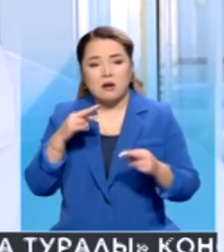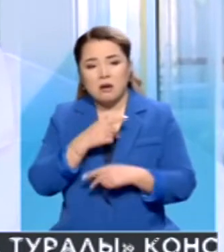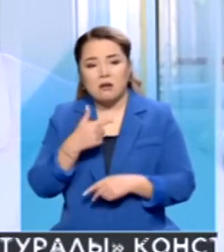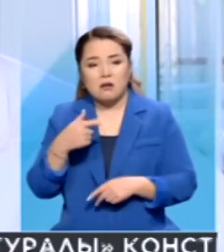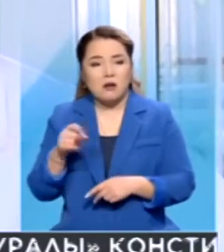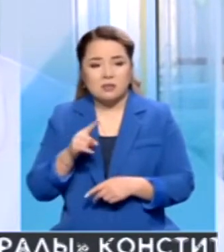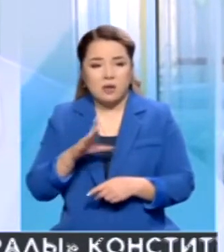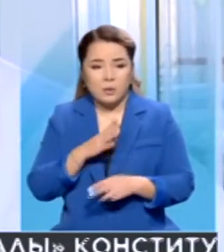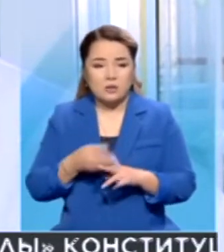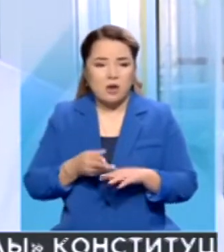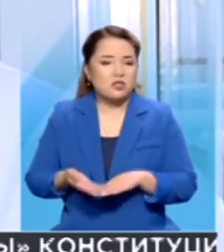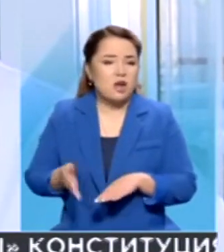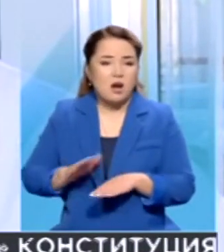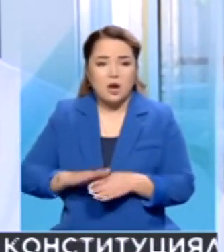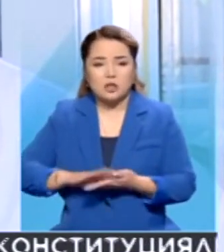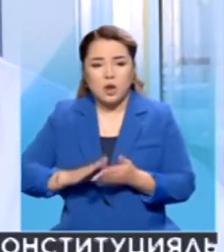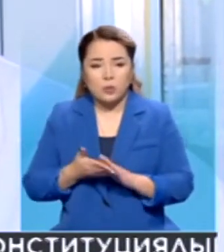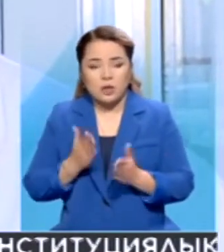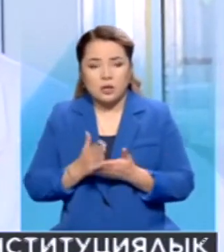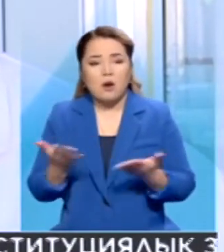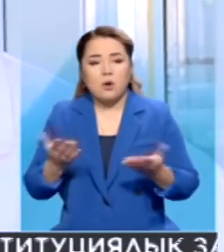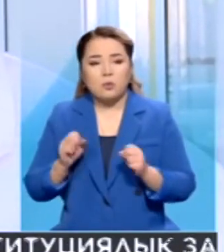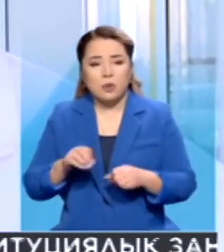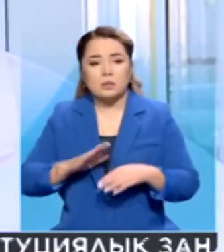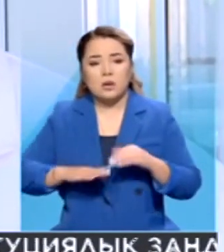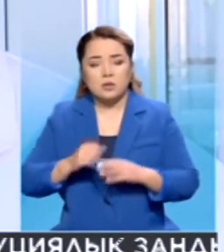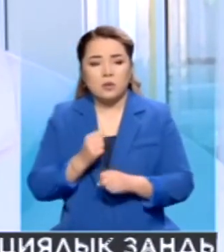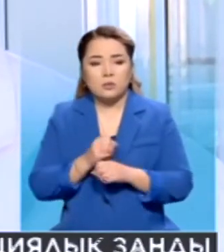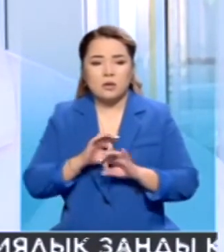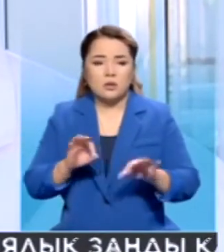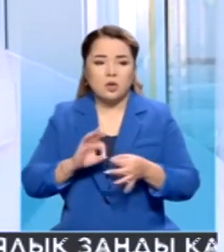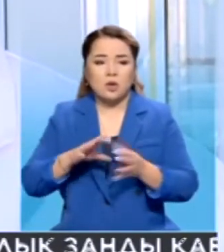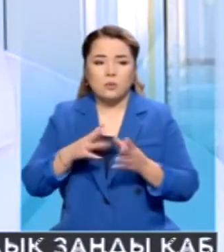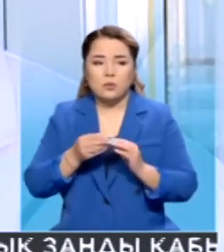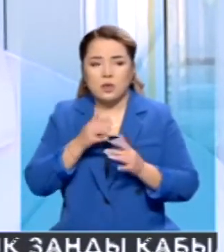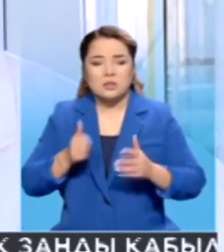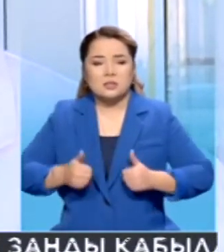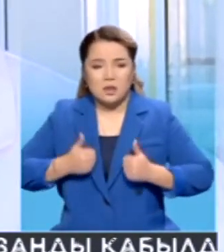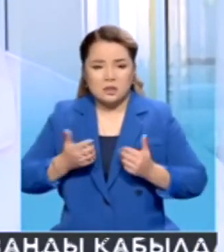уланған, жағдайлары ауыр, сондықтан қандай да бір болжам жасау қиын. Біз барымызды салып жатырмыз.